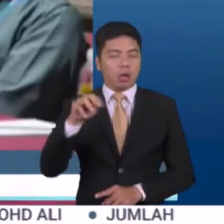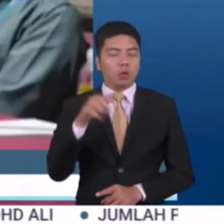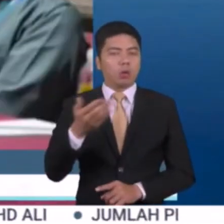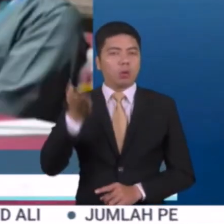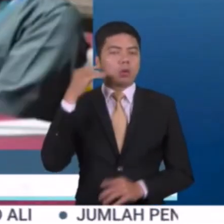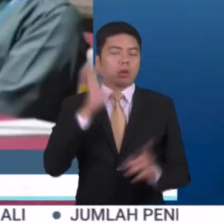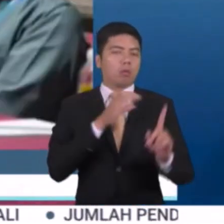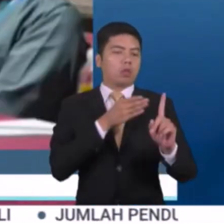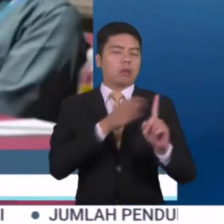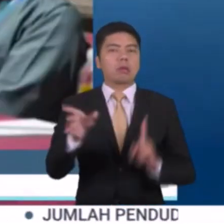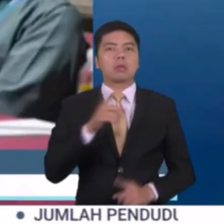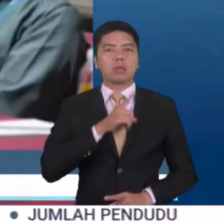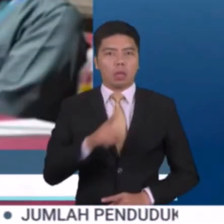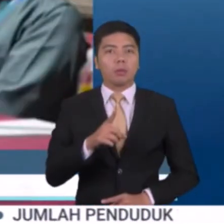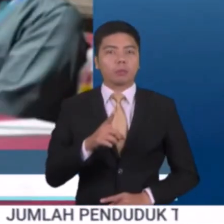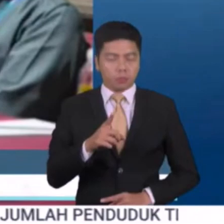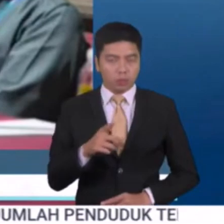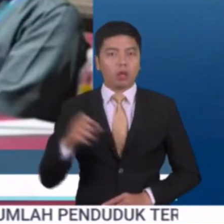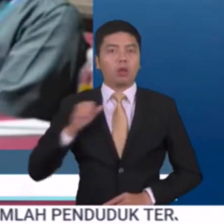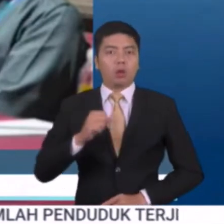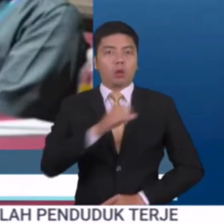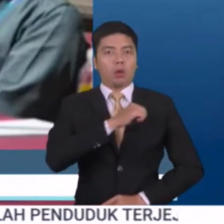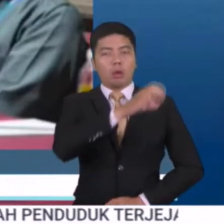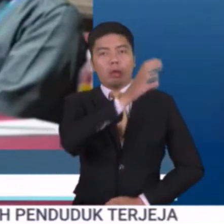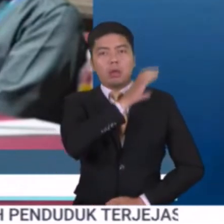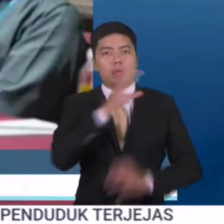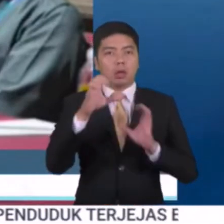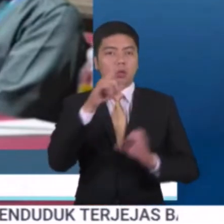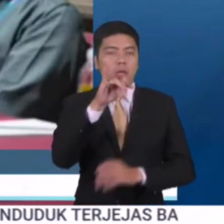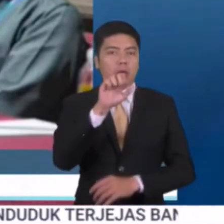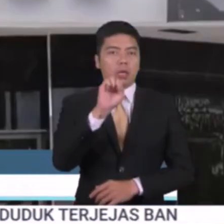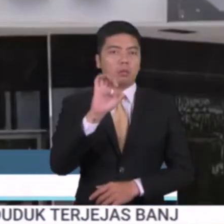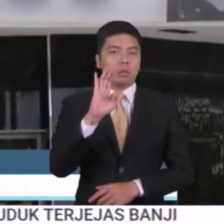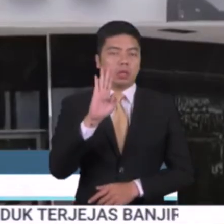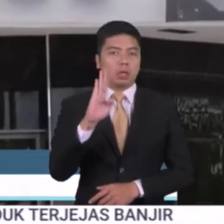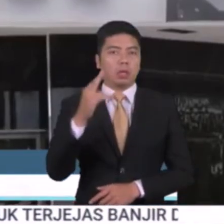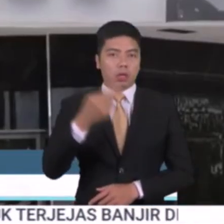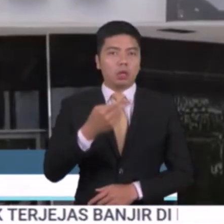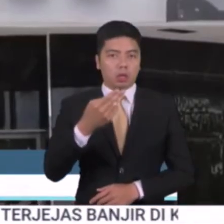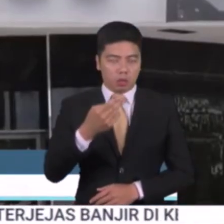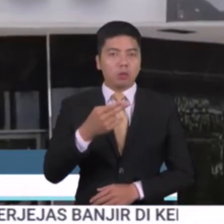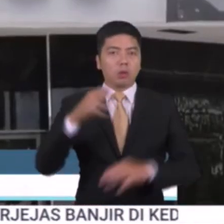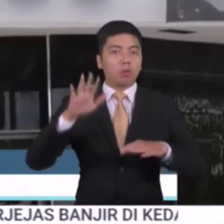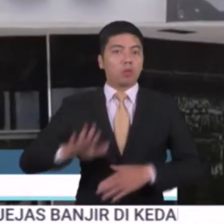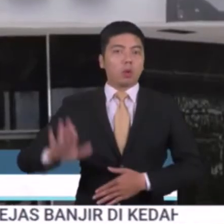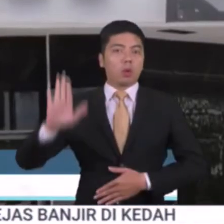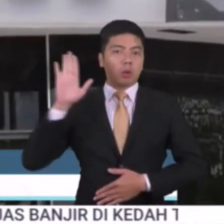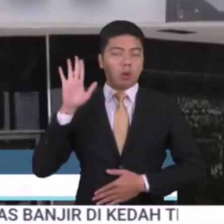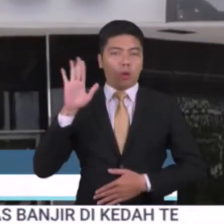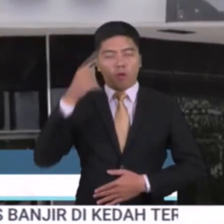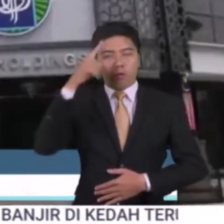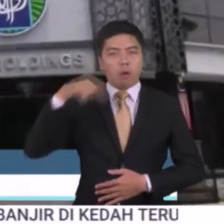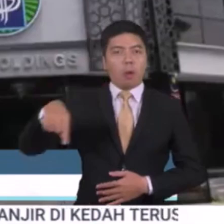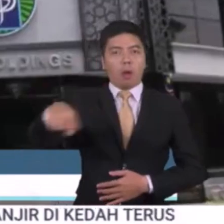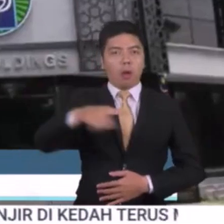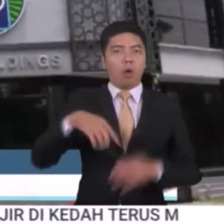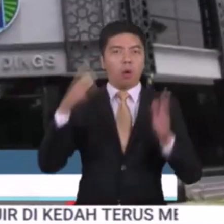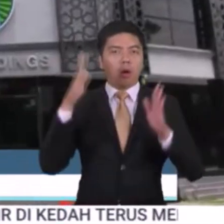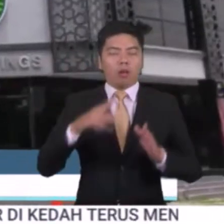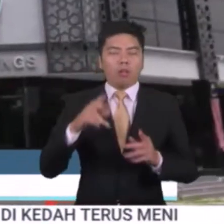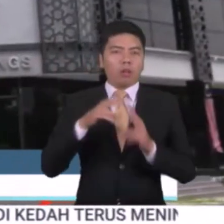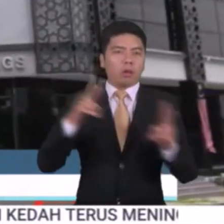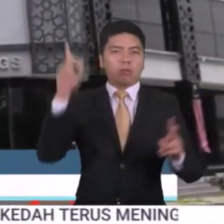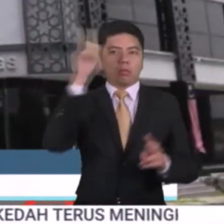sesat. Jawatan Kuasa memutuskan pegangan kumpulan GISBH mengangkat pemimpin mereka dan tokoh-tokoh agama